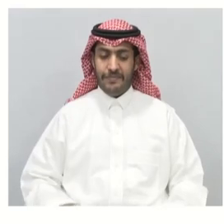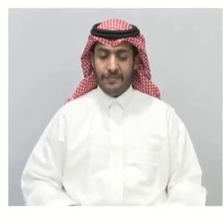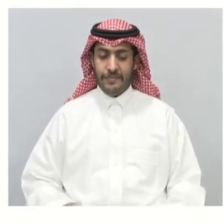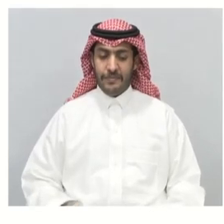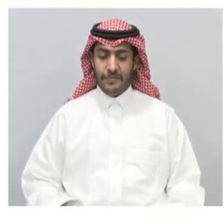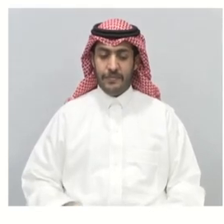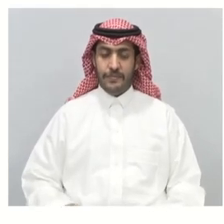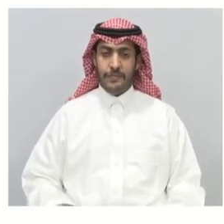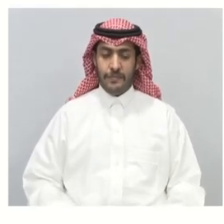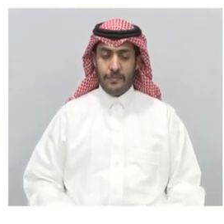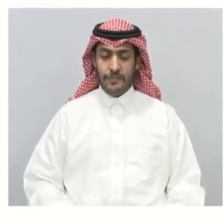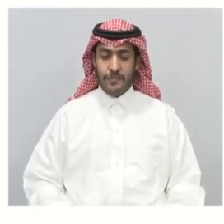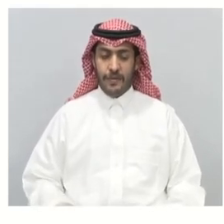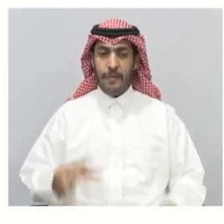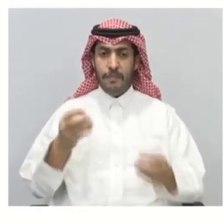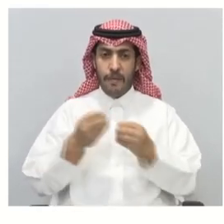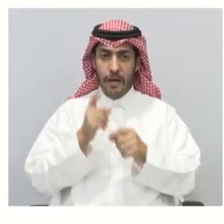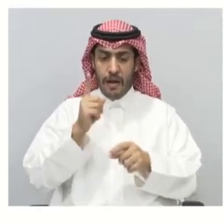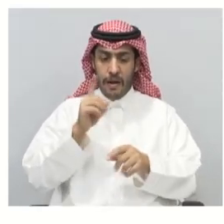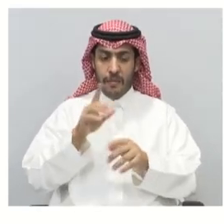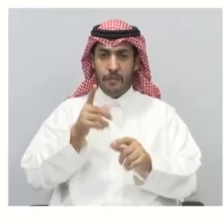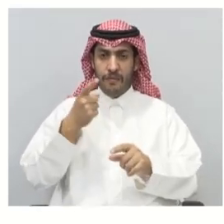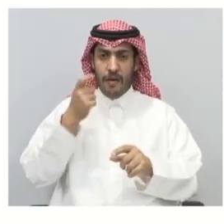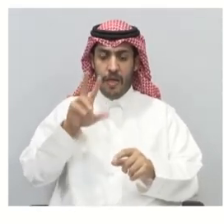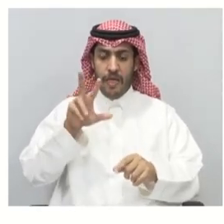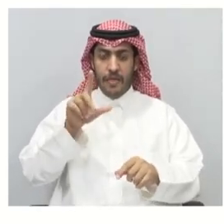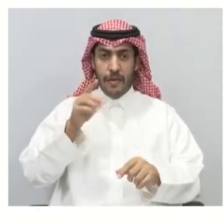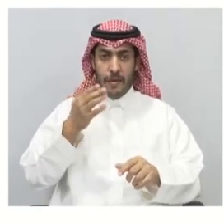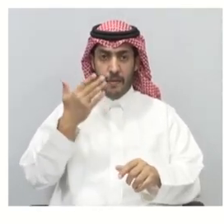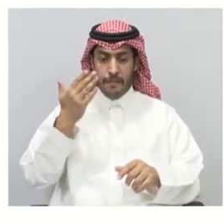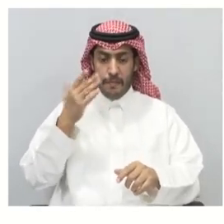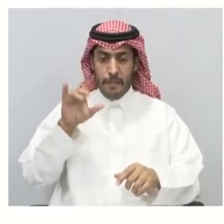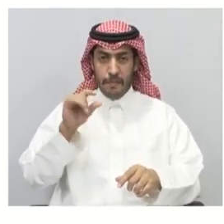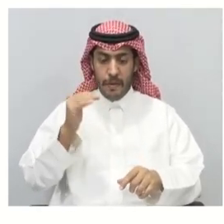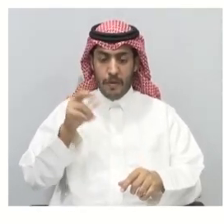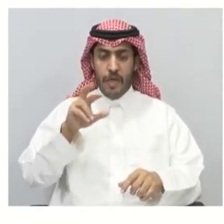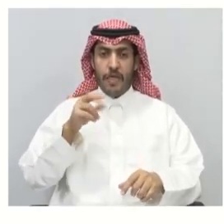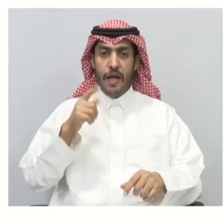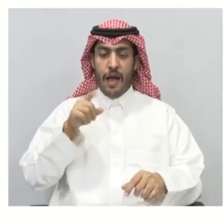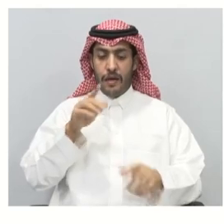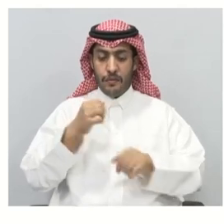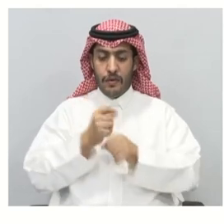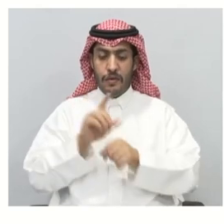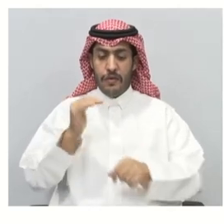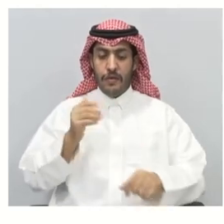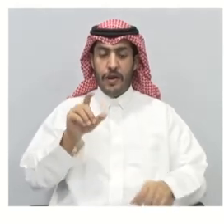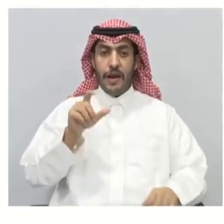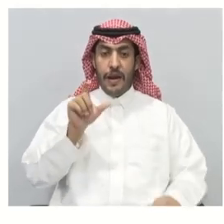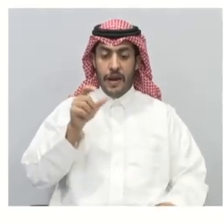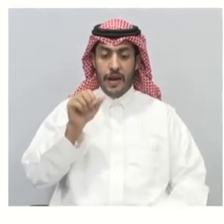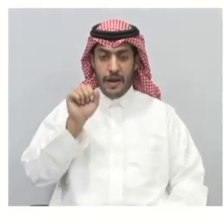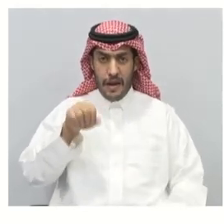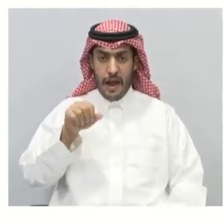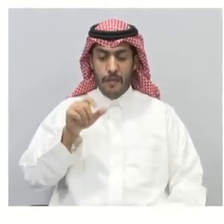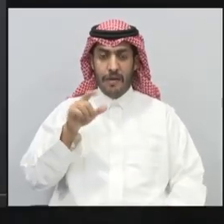الجمل الوارده في نصوص الوحده مع التنبه لمفهوم المدح والذم الوارد فيها لاحظ هنا نعمل الانسان نظيف فانت تاتي